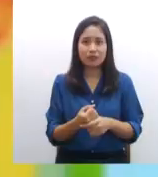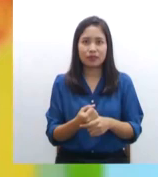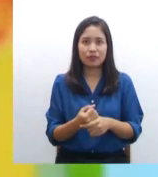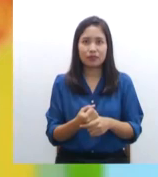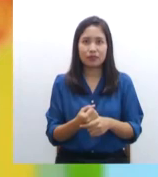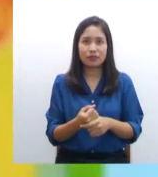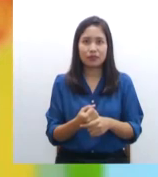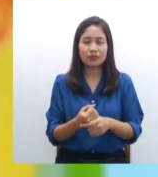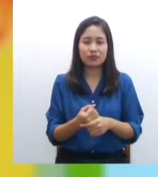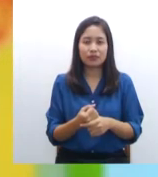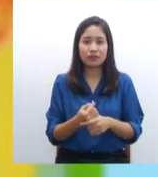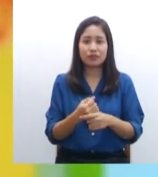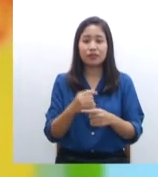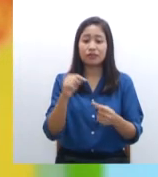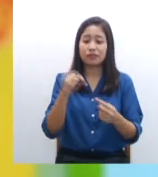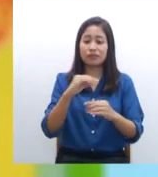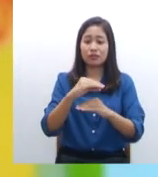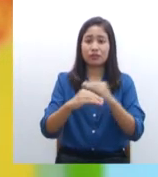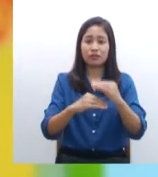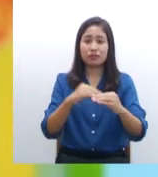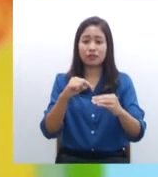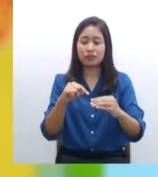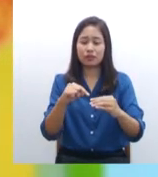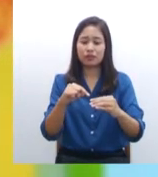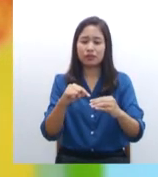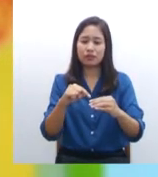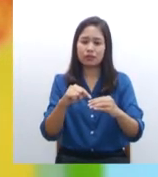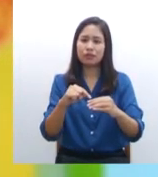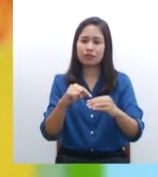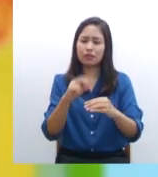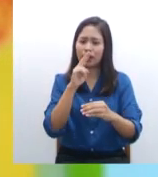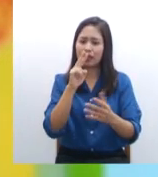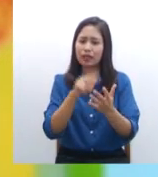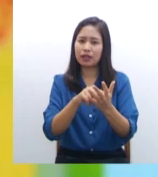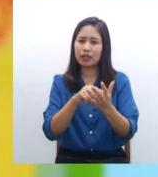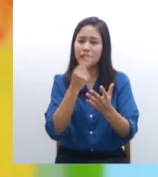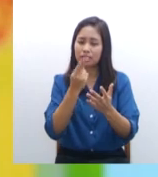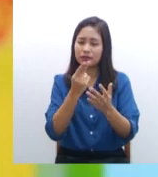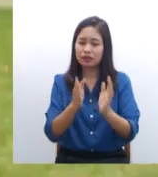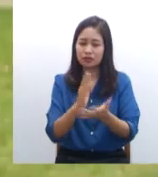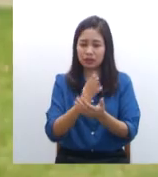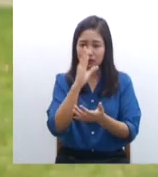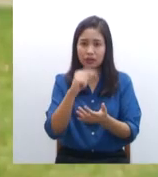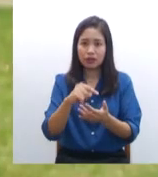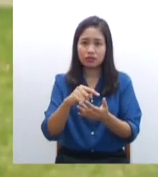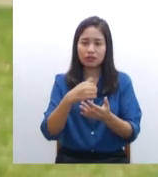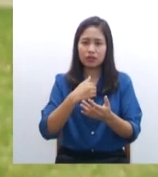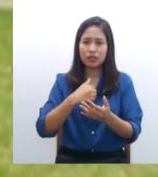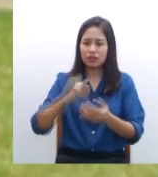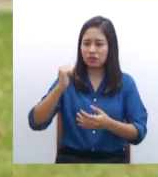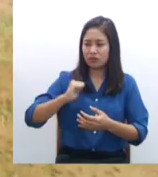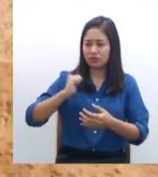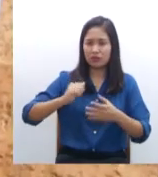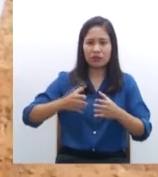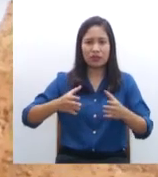ที่มาของการจัดโครงการนี้เนื่องจากว่าเราสังเกตเห็นนักเรียนหลายคนมีกระเป๋าที่ใบใ